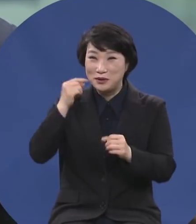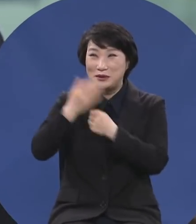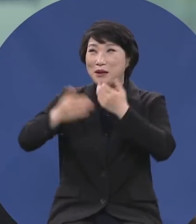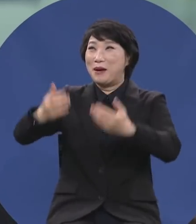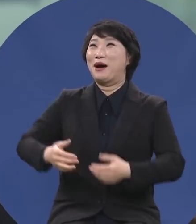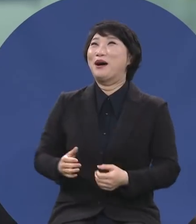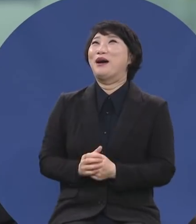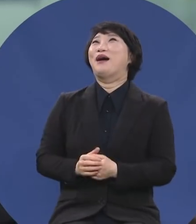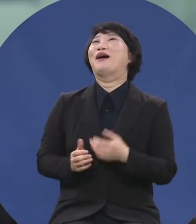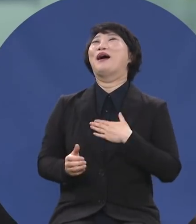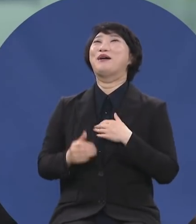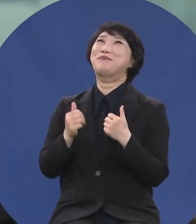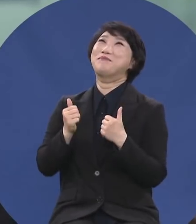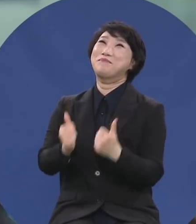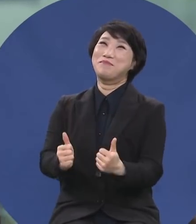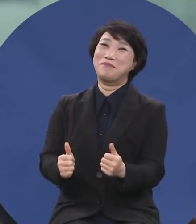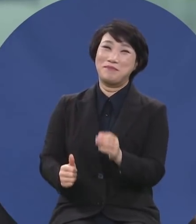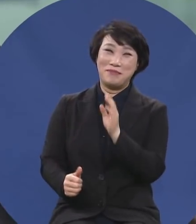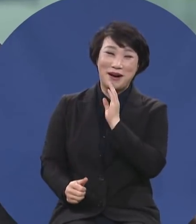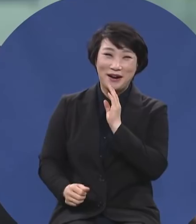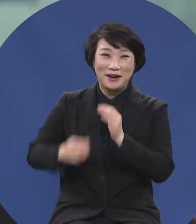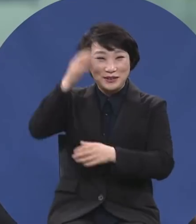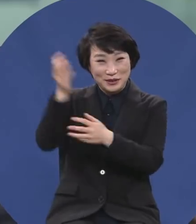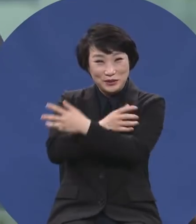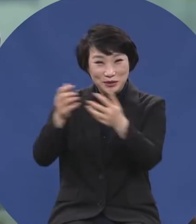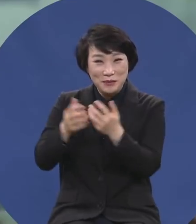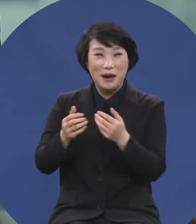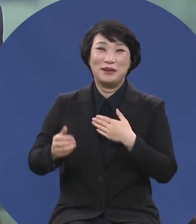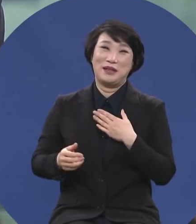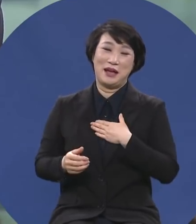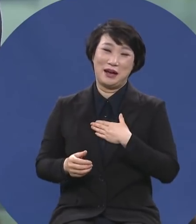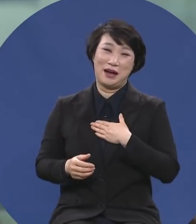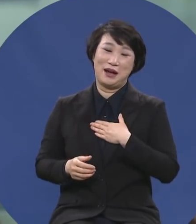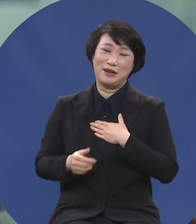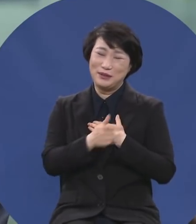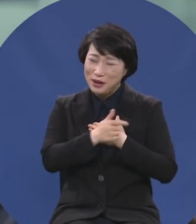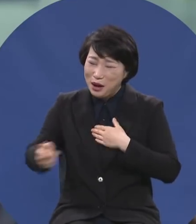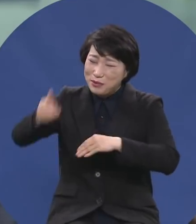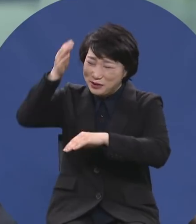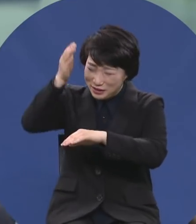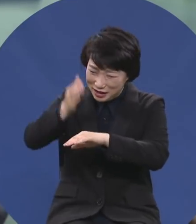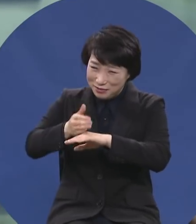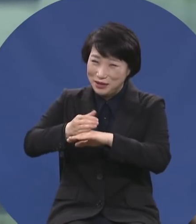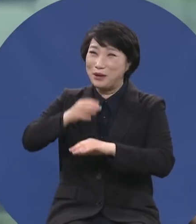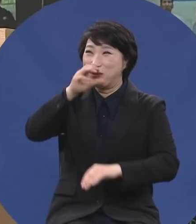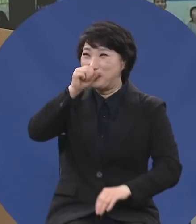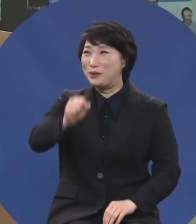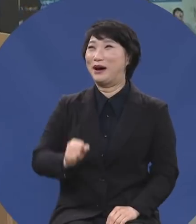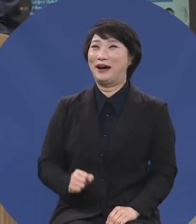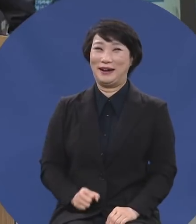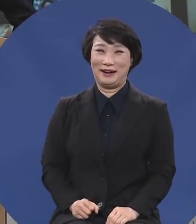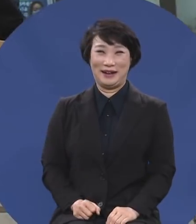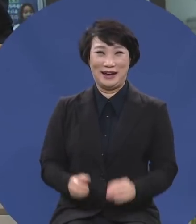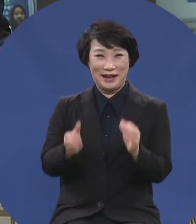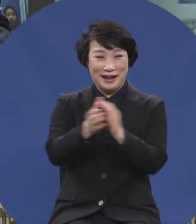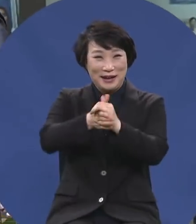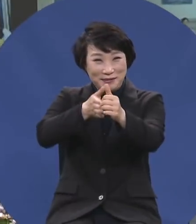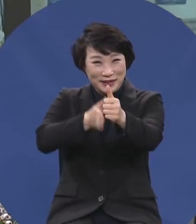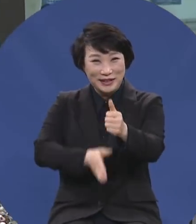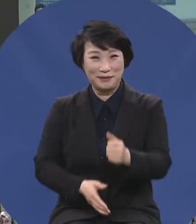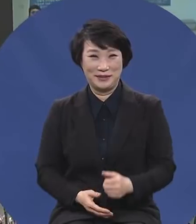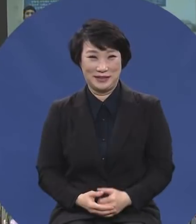꿀송이보다 더 다르고 성령이 충만한 것이 너무 감사하고 좋아. 아멘